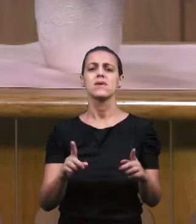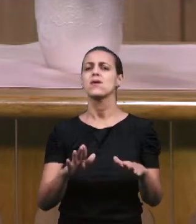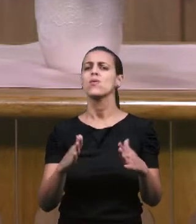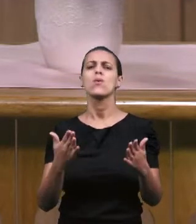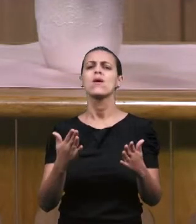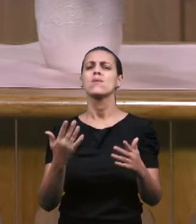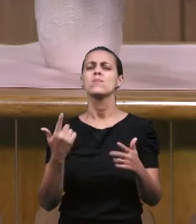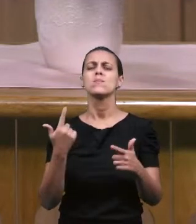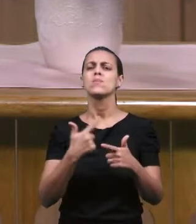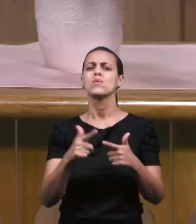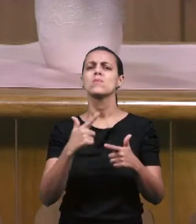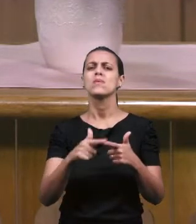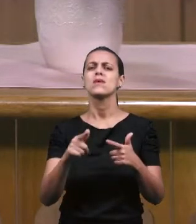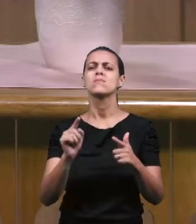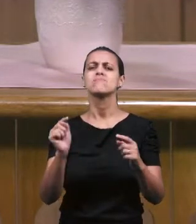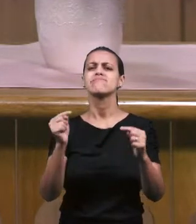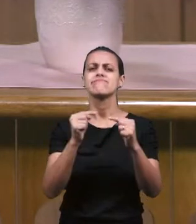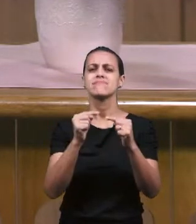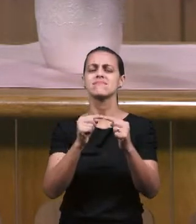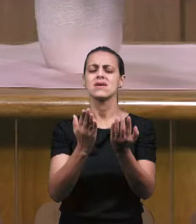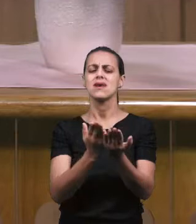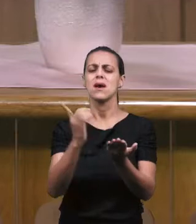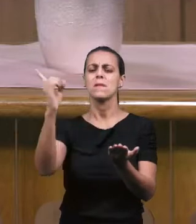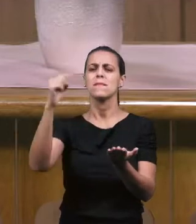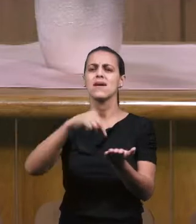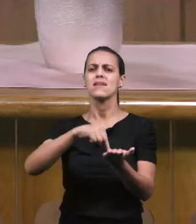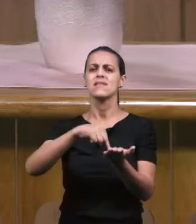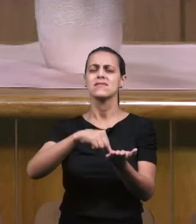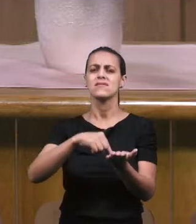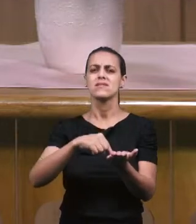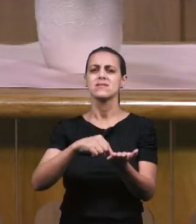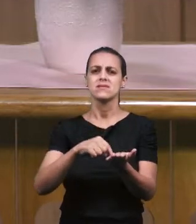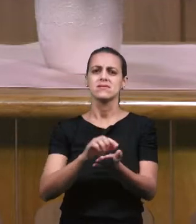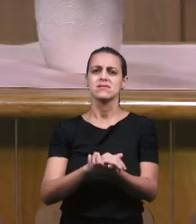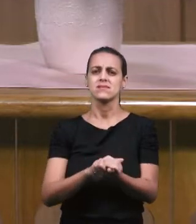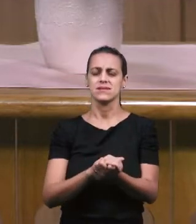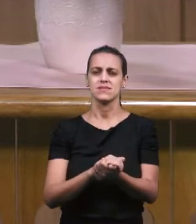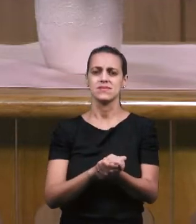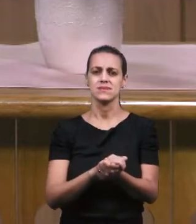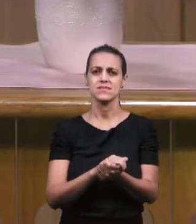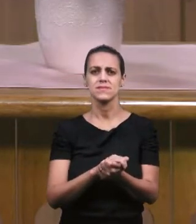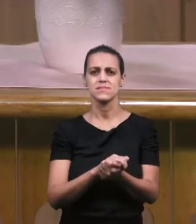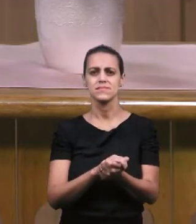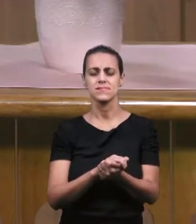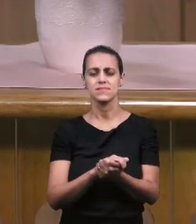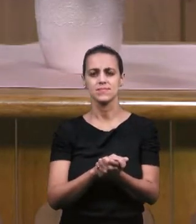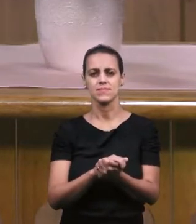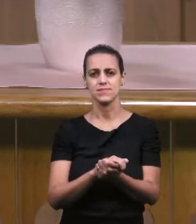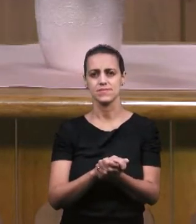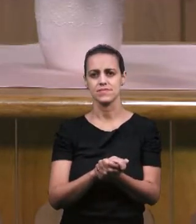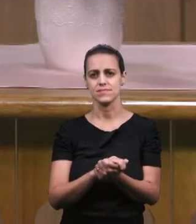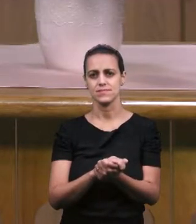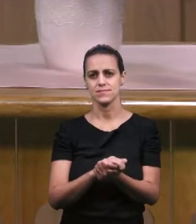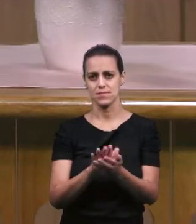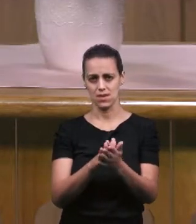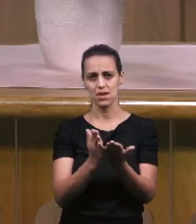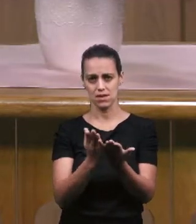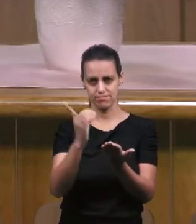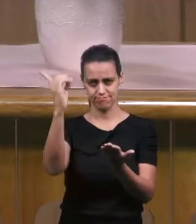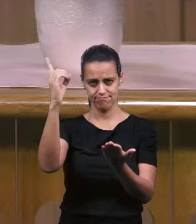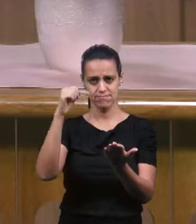rapport à la parole? Quels ont été les grands bénéfices de la question de la parole, de la